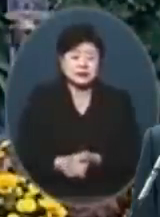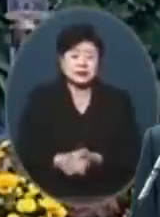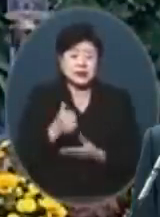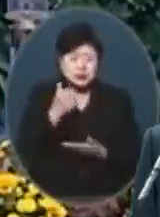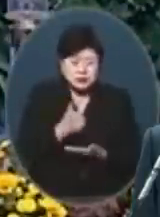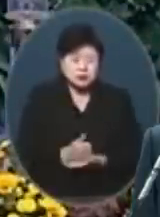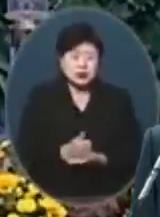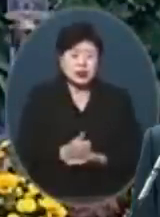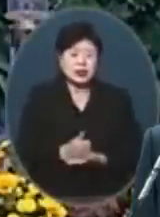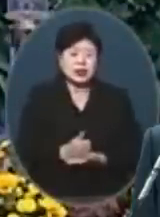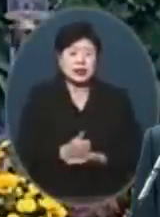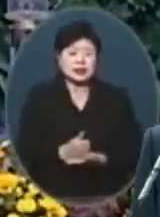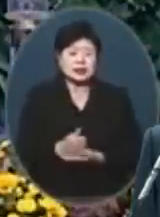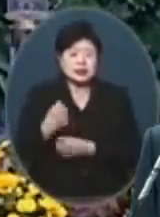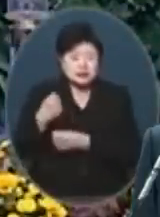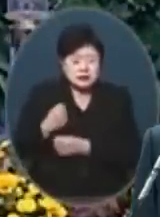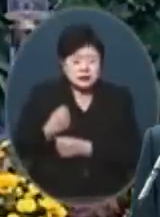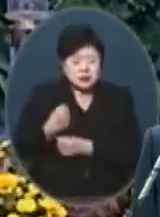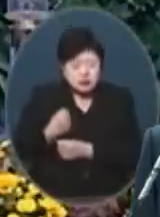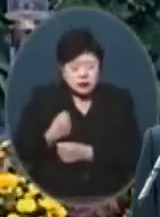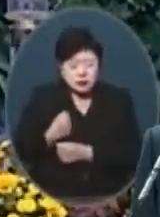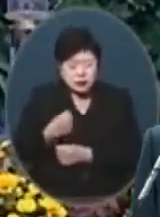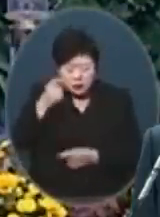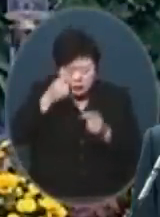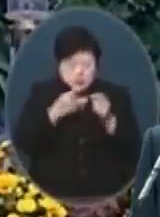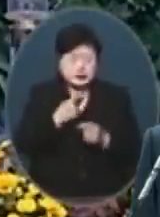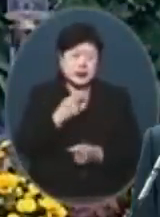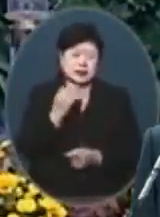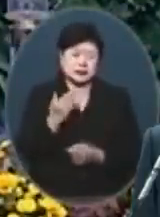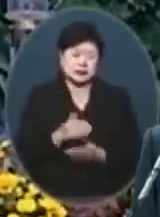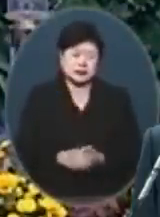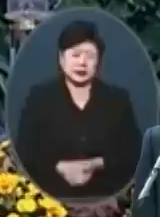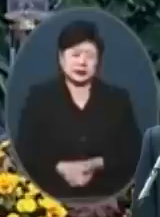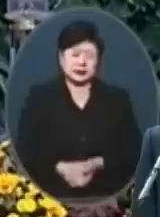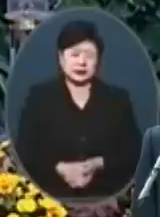죄를 짊어지고 질고를 짊어지고 슬픔을 당하는 것입니다.